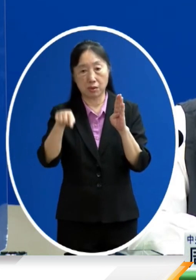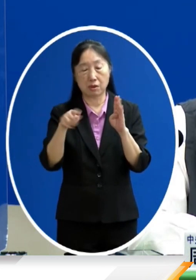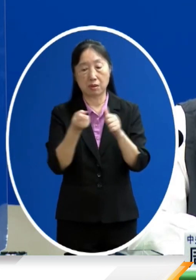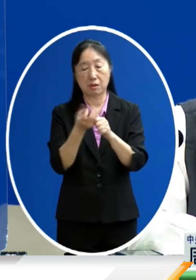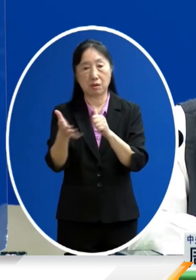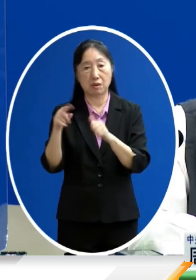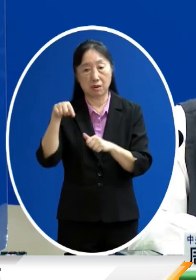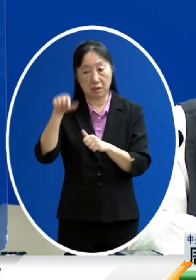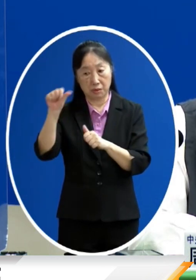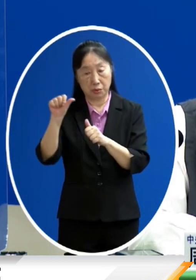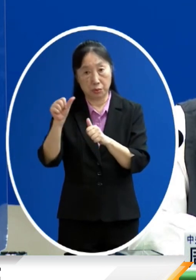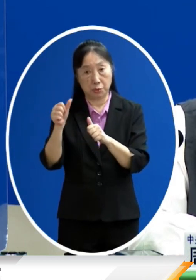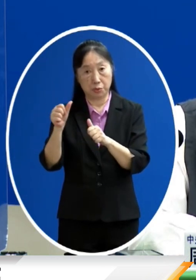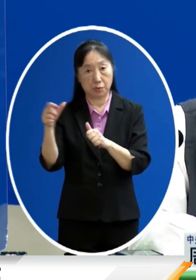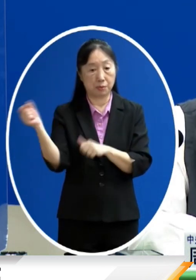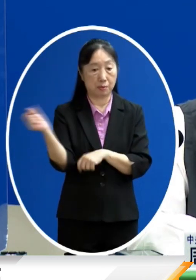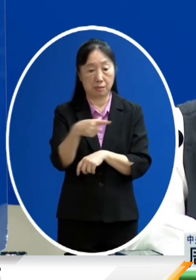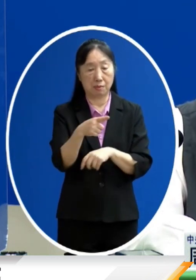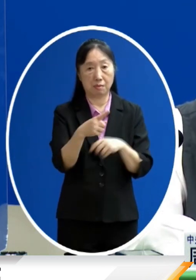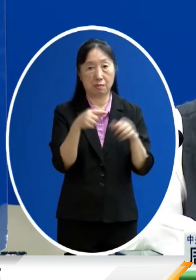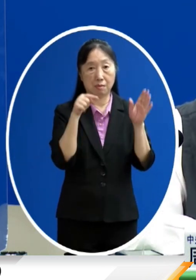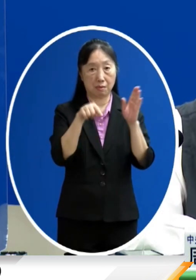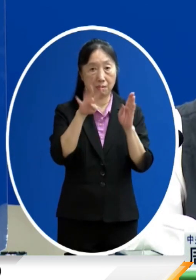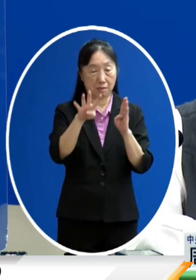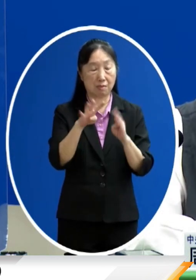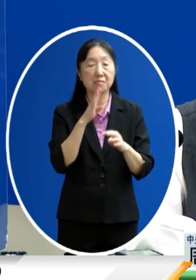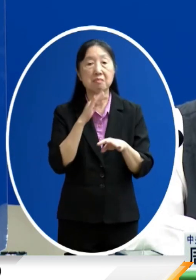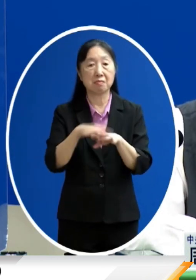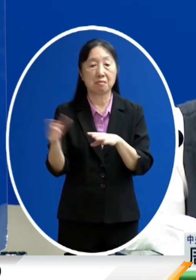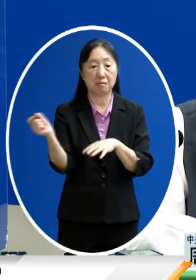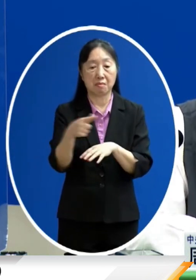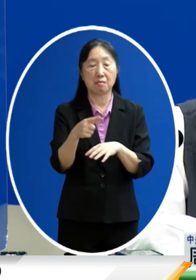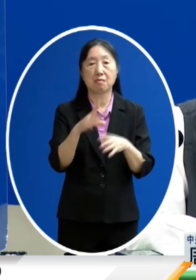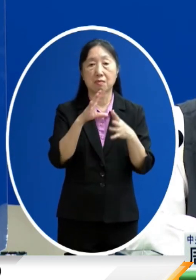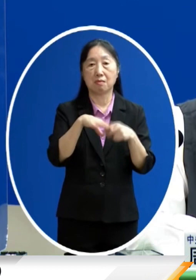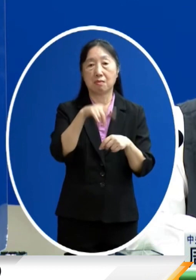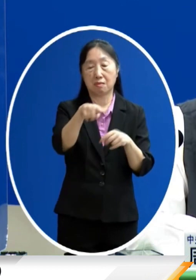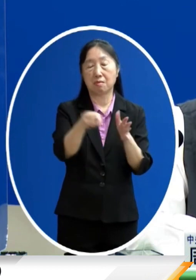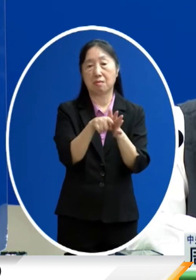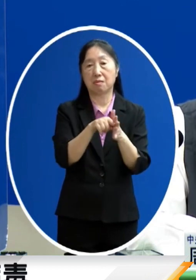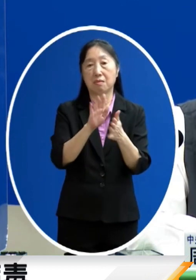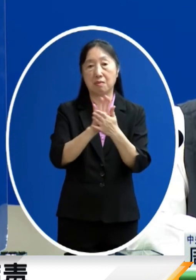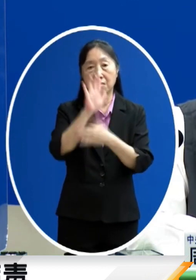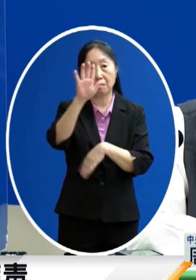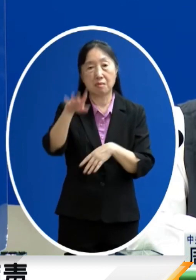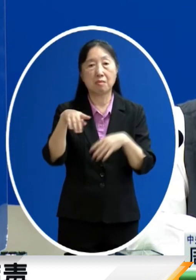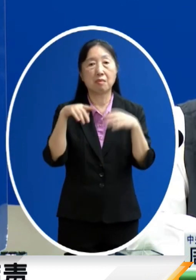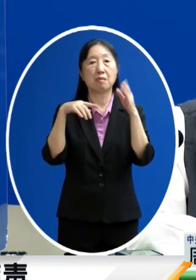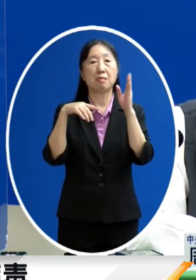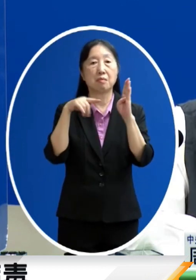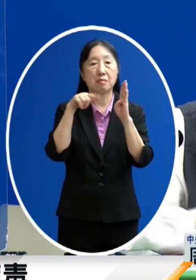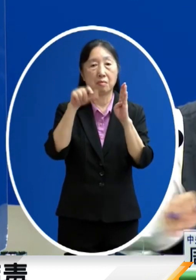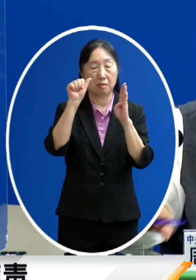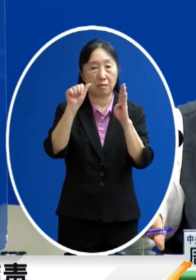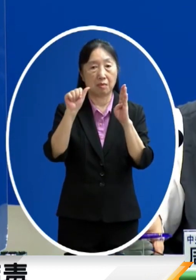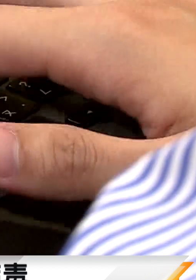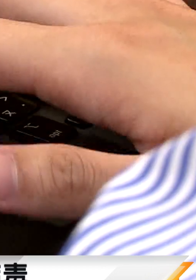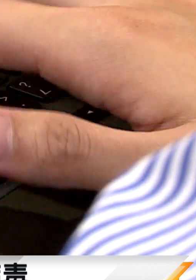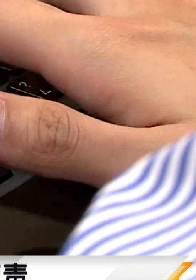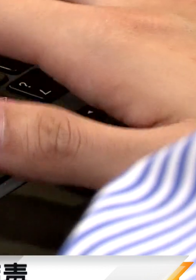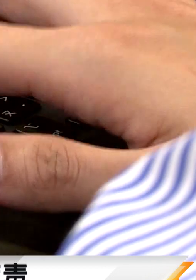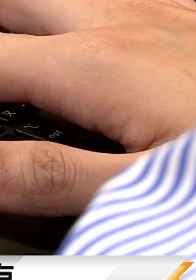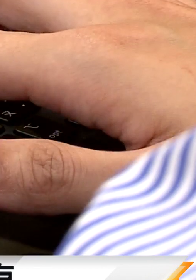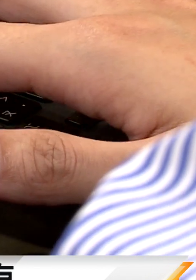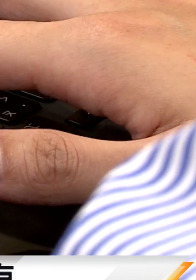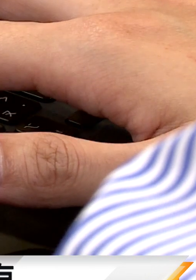播力看起来可能比 BA.4 更高一点，所以是有可能会取代掉 BA.2 而成为这个下一波主流的病毒。目